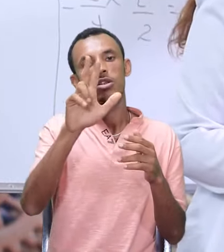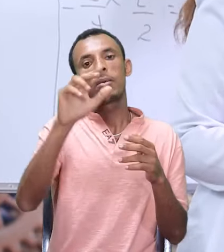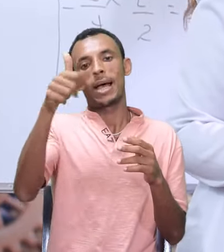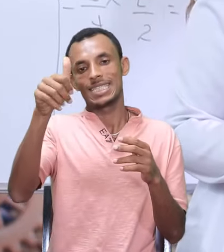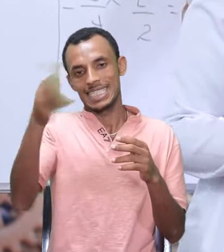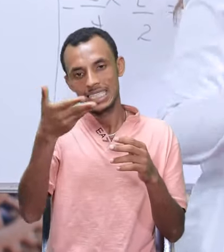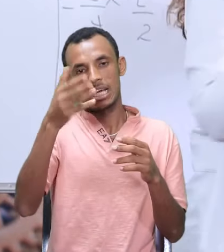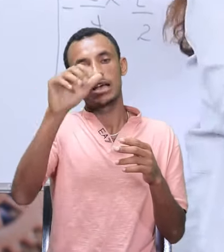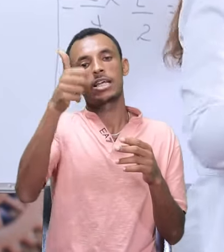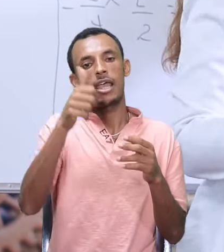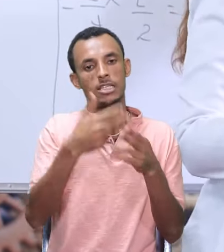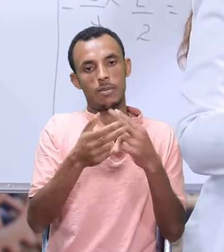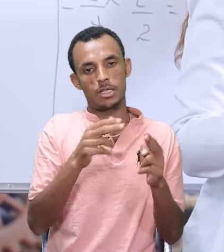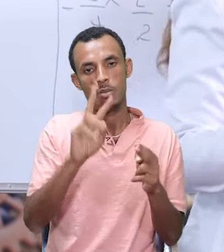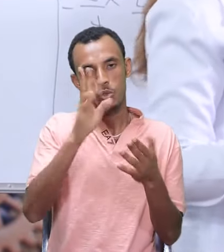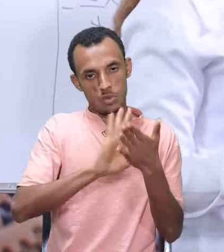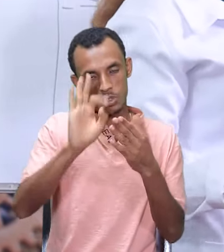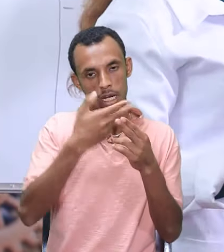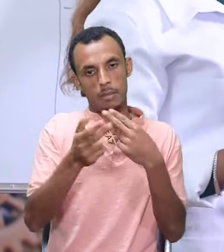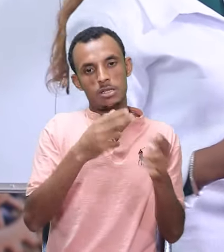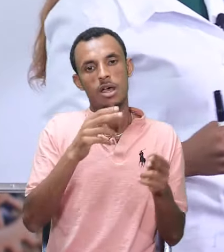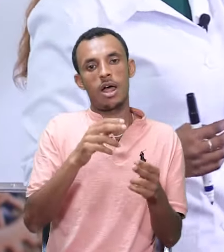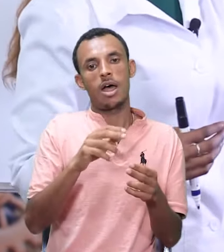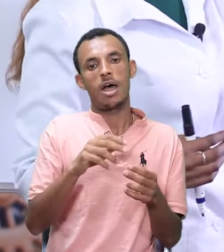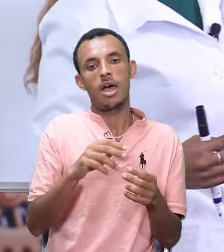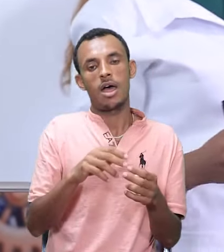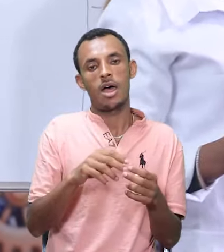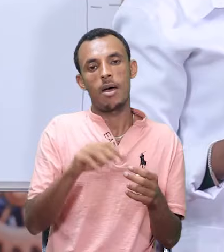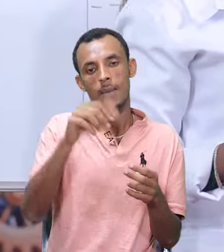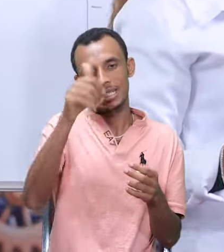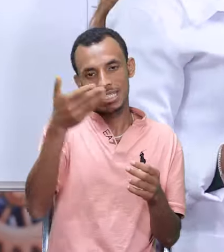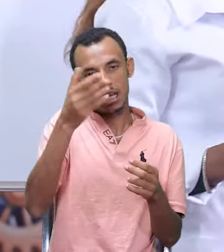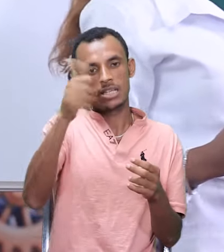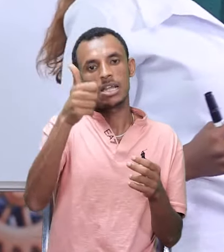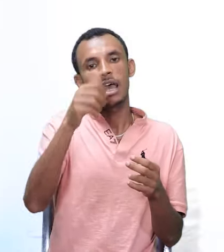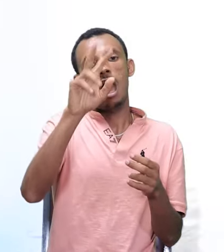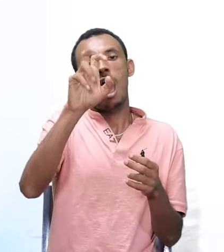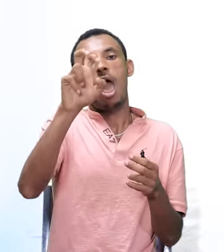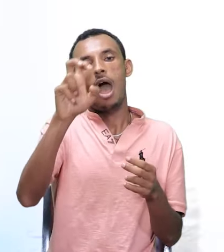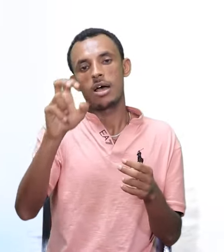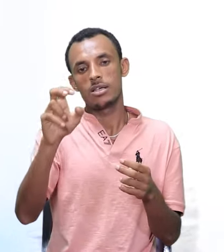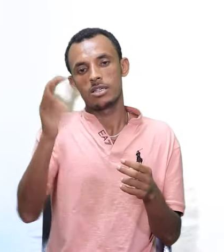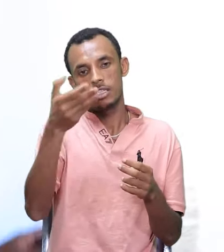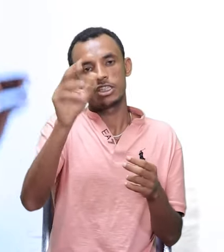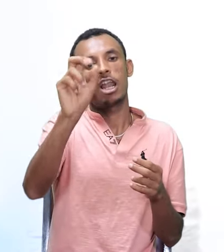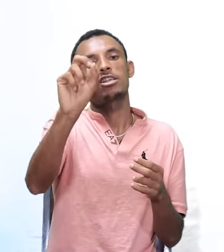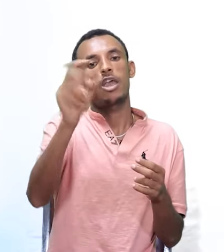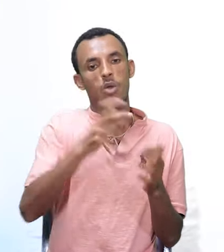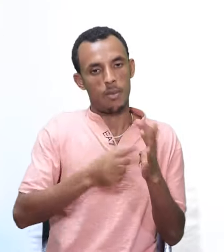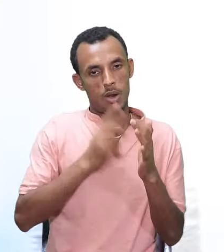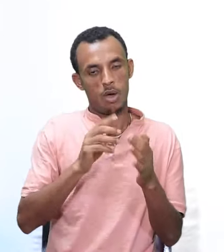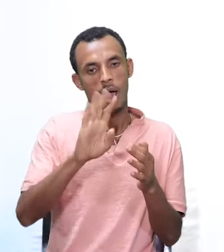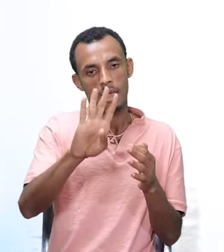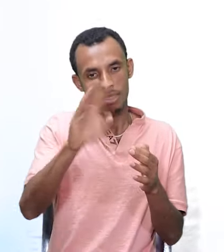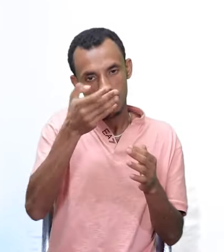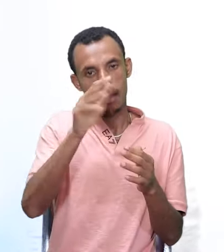ክፍልፋዮች በሁለቱ ቁጥሮች በቀሩን በሁለቱ ቁጥሮች ስናባዛ በ10 10ኛ ስናባዛ 20 30ኛ ይመጣል የሚቀጥለው 4